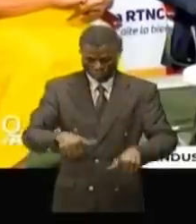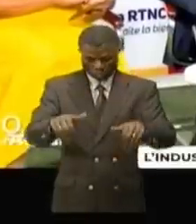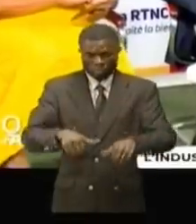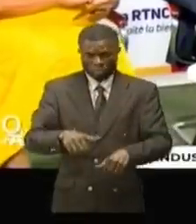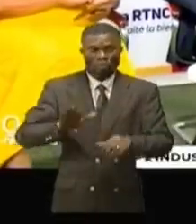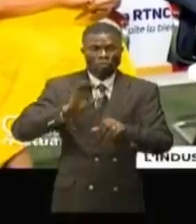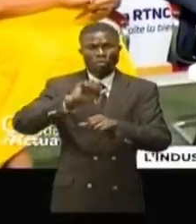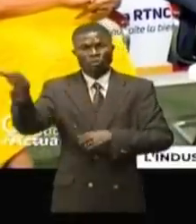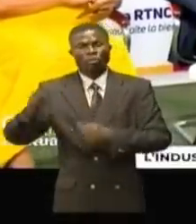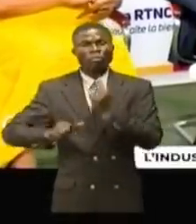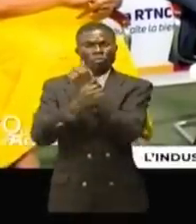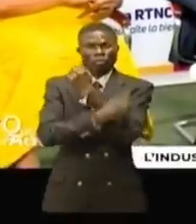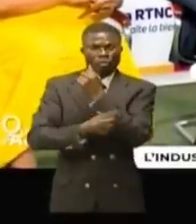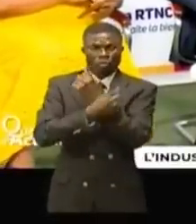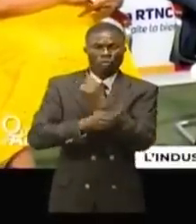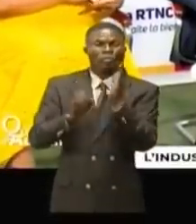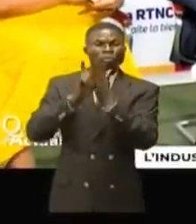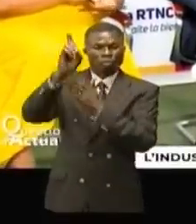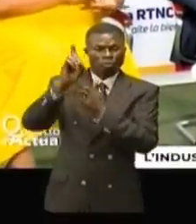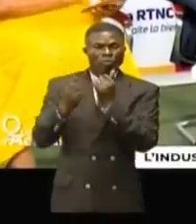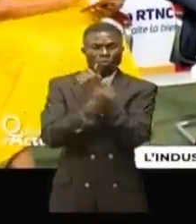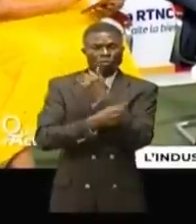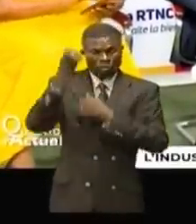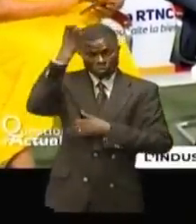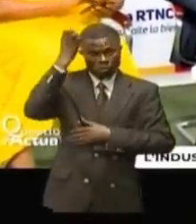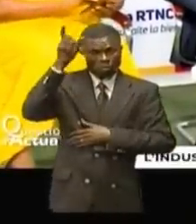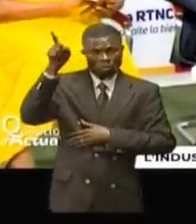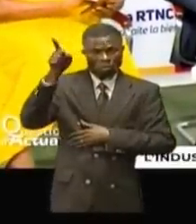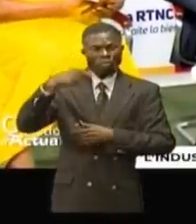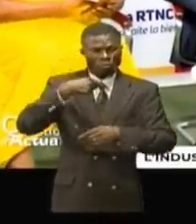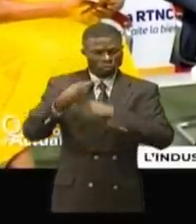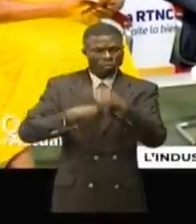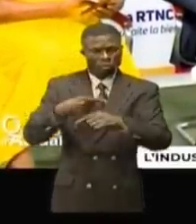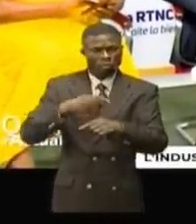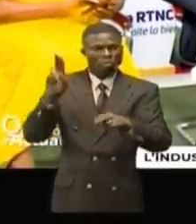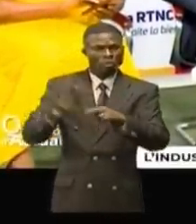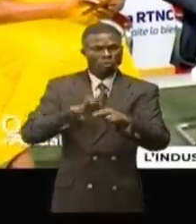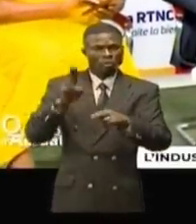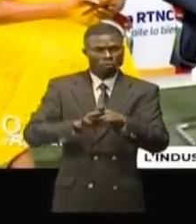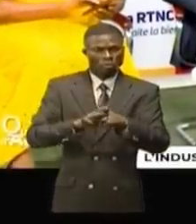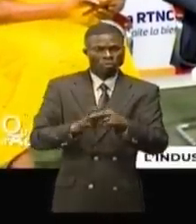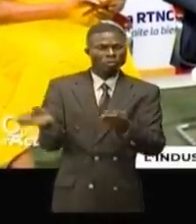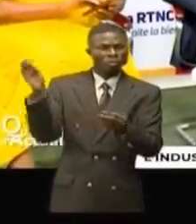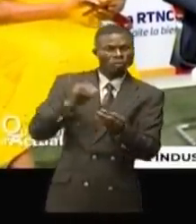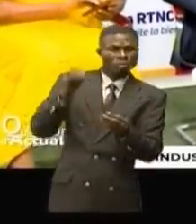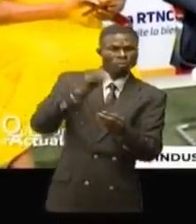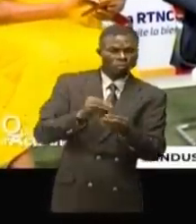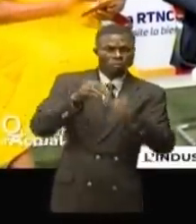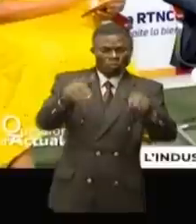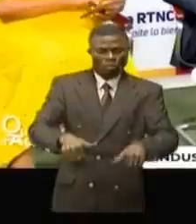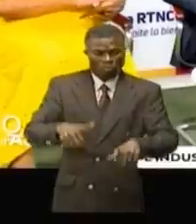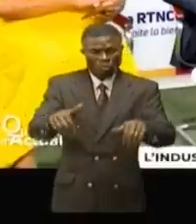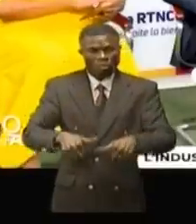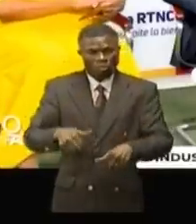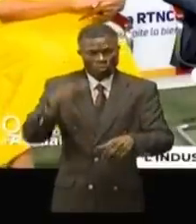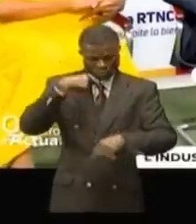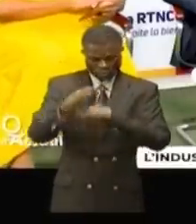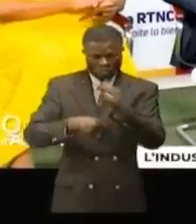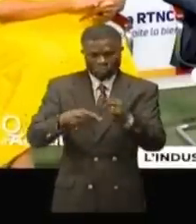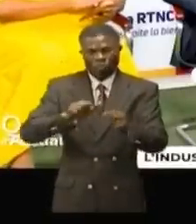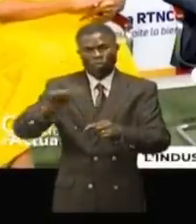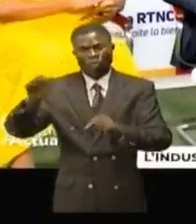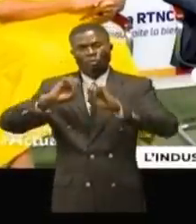Certains pays, y compris les pays développés, les pays européens, ont commencé à utiliser l'accumulation de l'agriculture pour lancer les